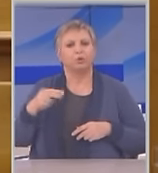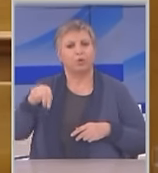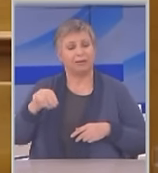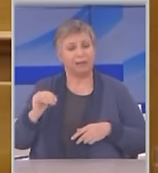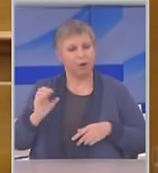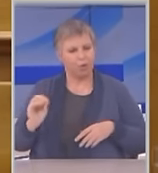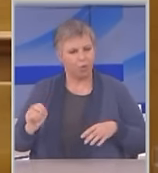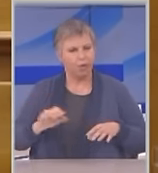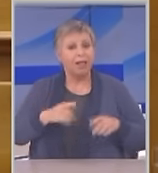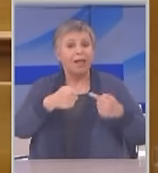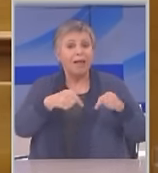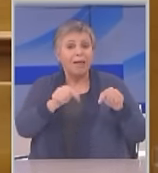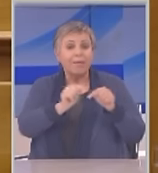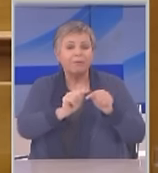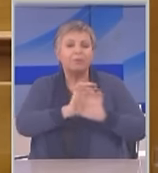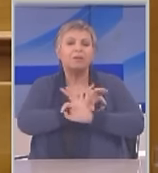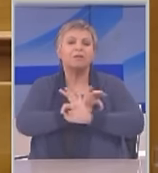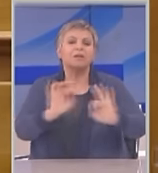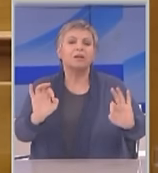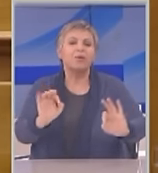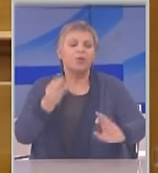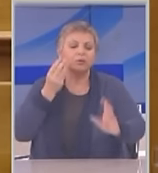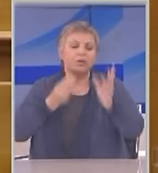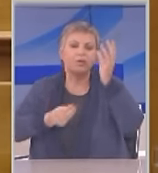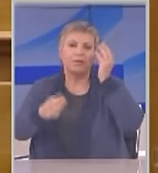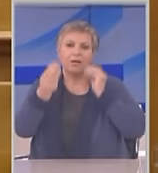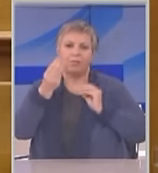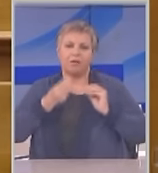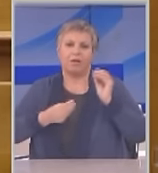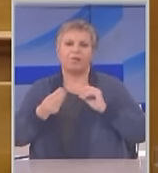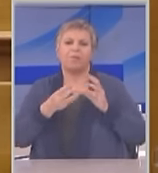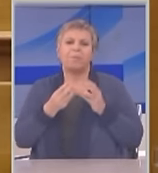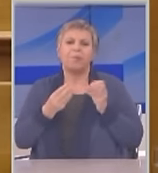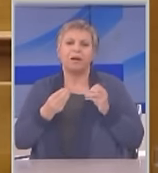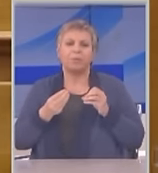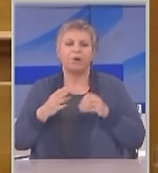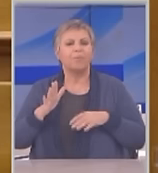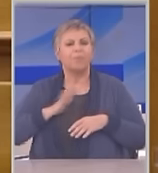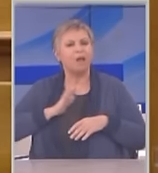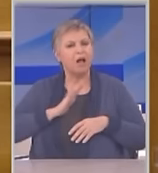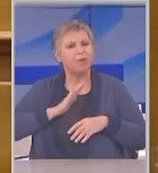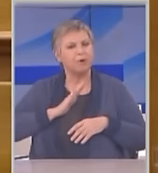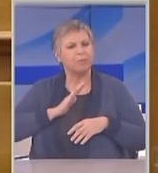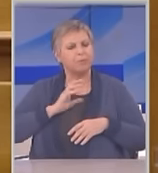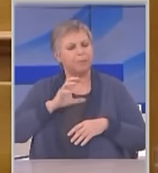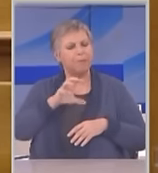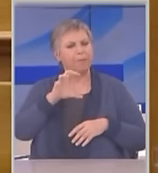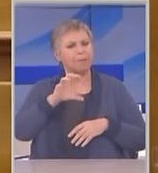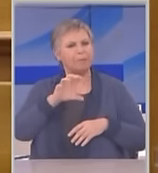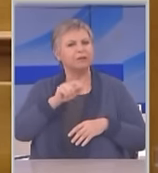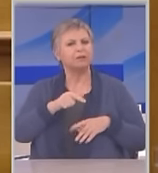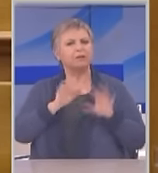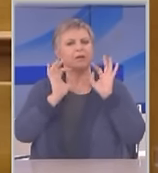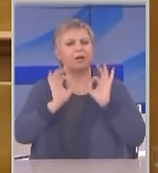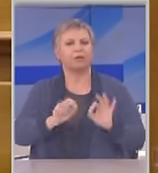πολλά. Και ο κόσμος που θα παρακολουθεί θα συνειδητοποιήσει. Και